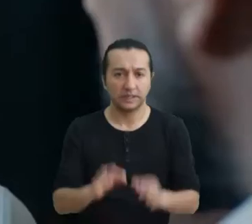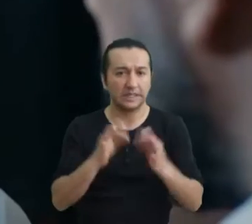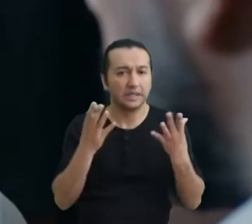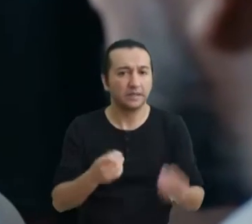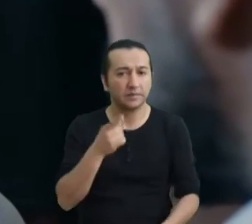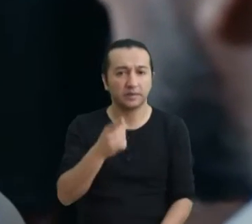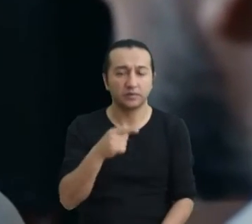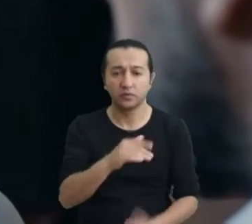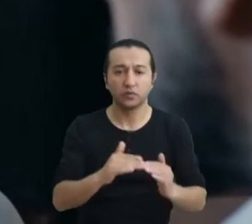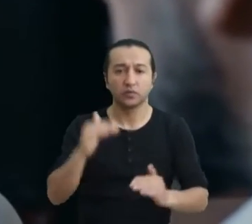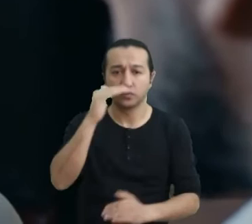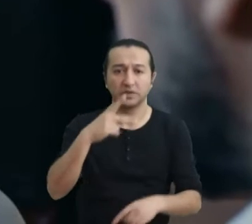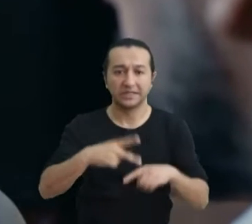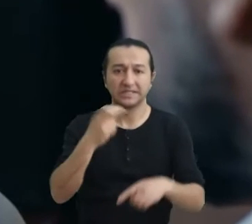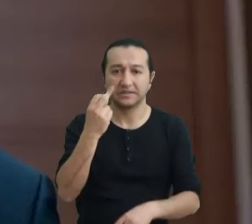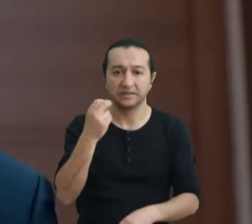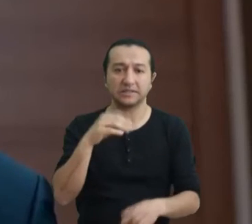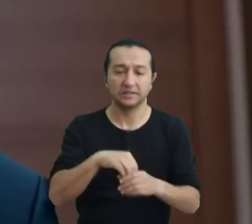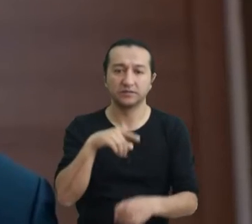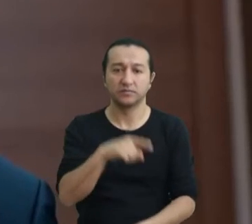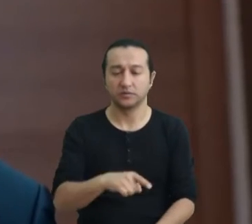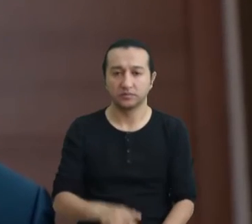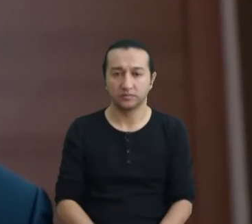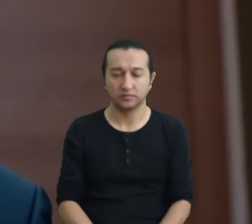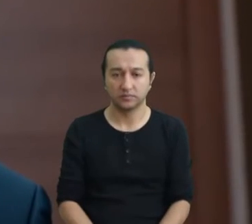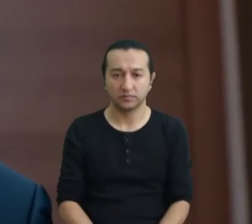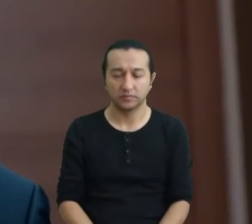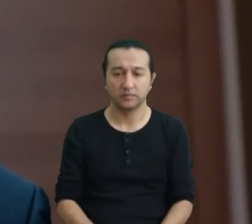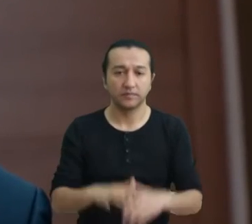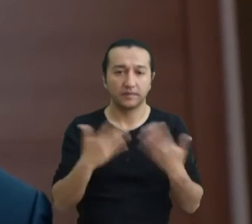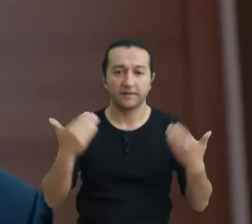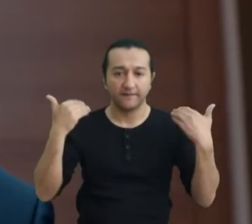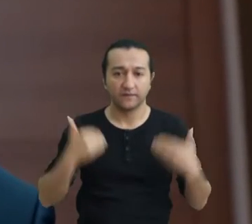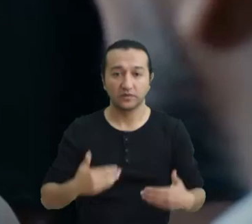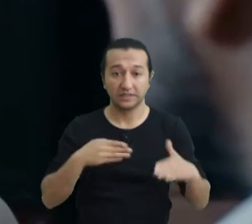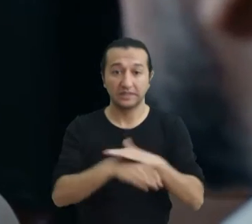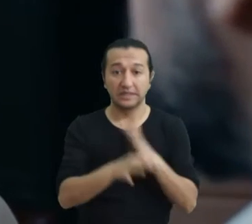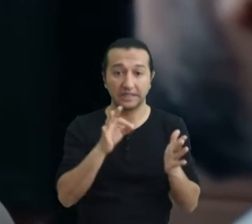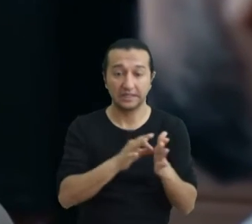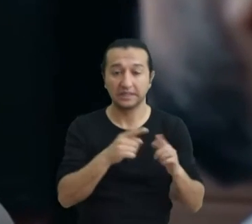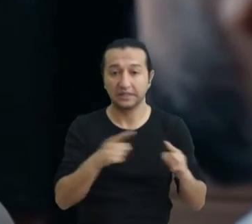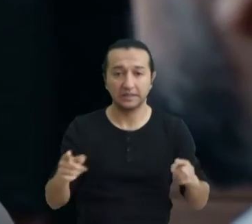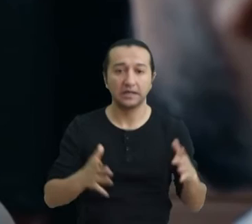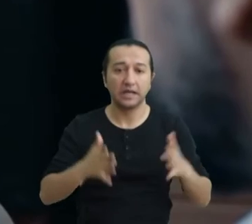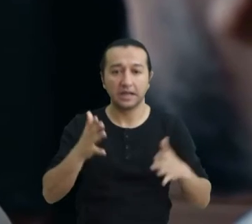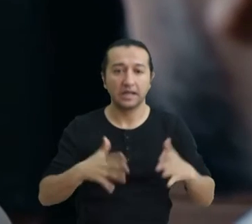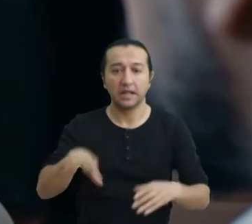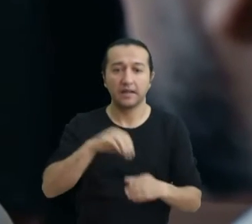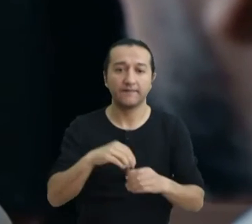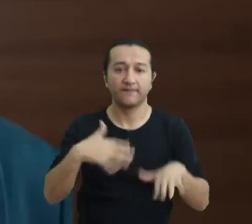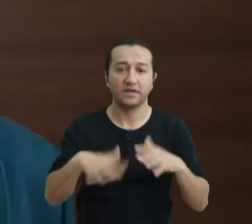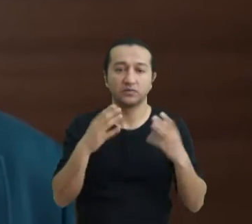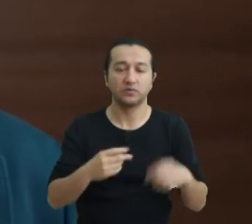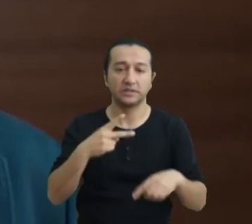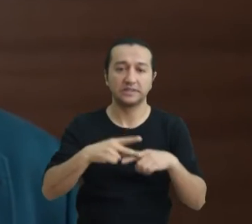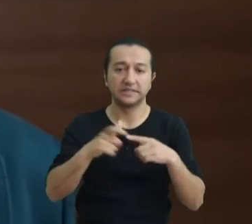Nedir o? Yüksek oranda zehir içeren bir nörotoksin. Yani vücuda girdiği andan itibaren hareket mekanizmalarını felç eden